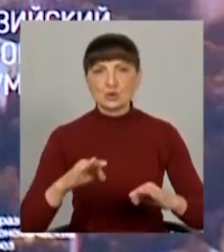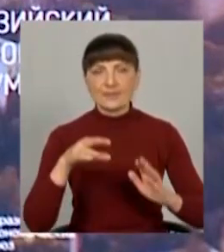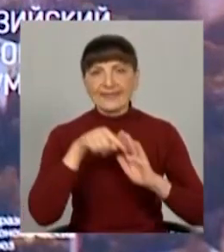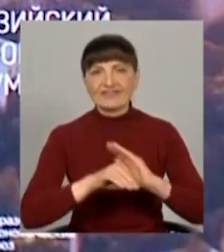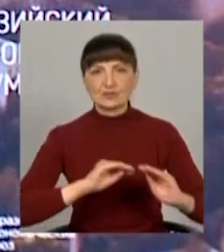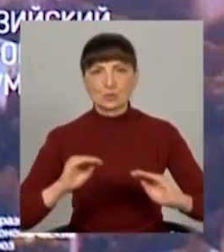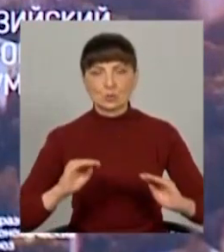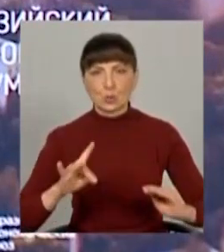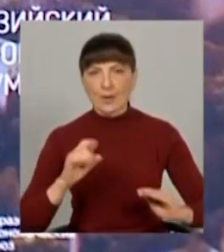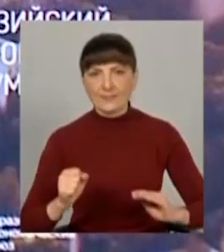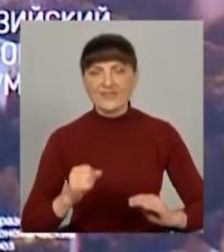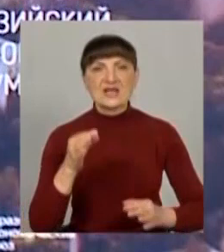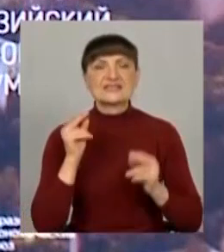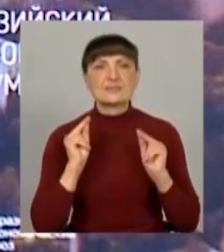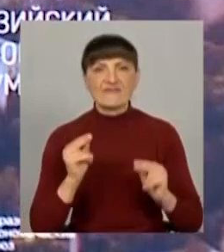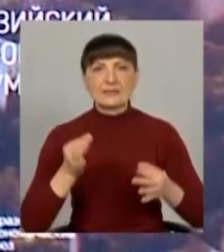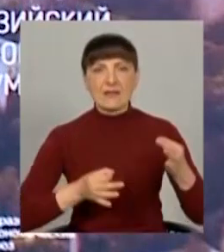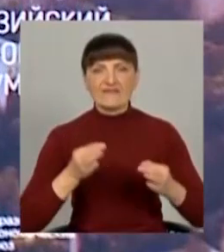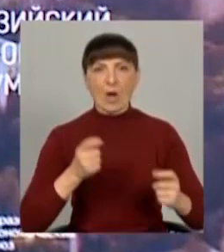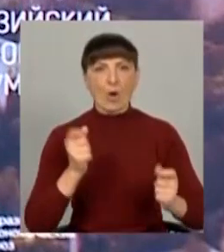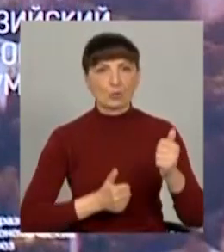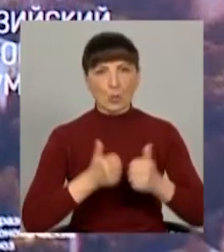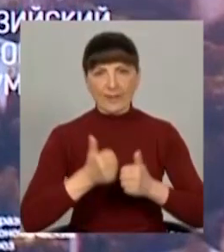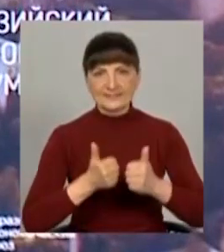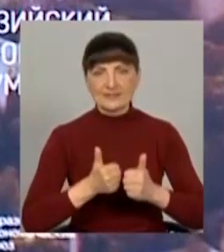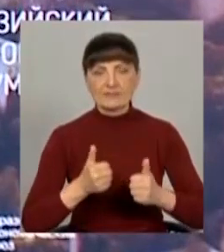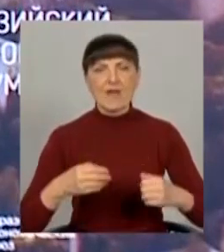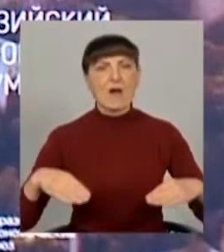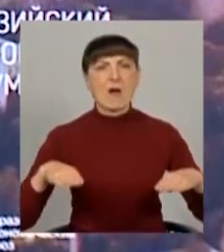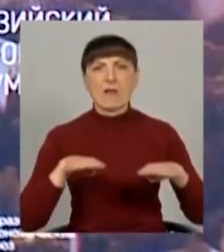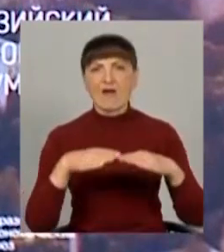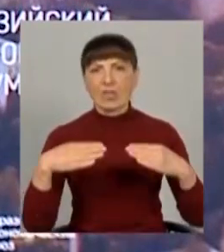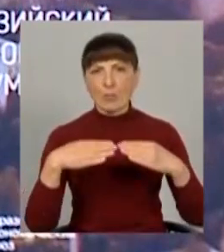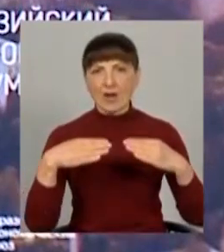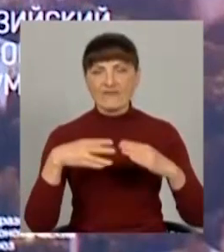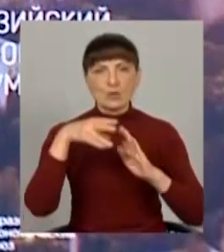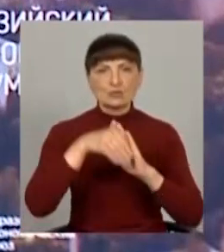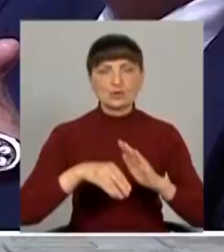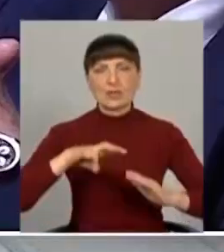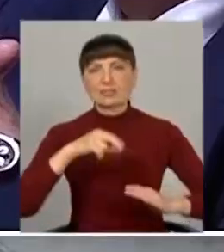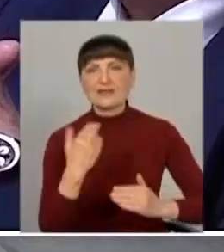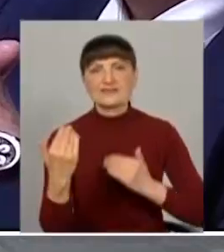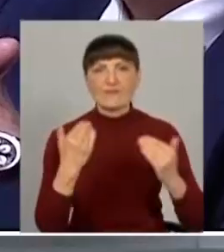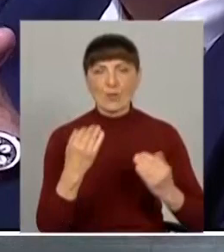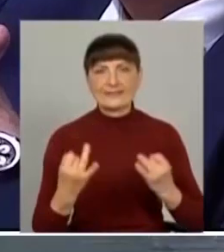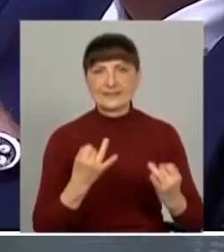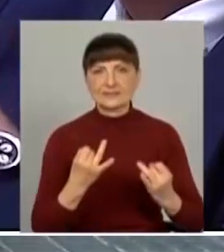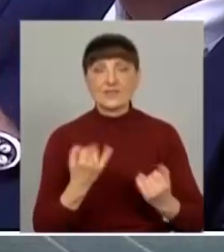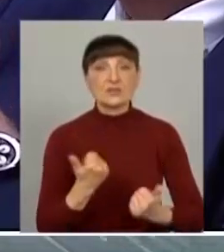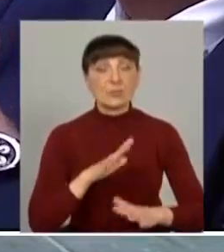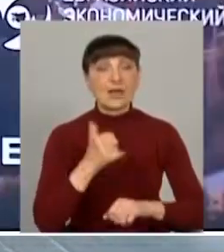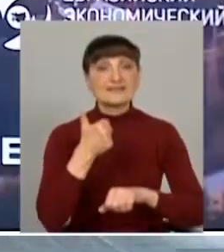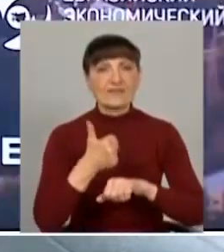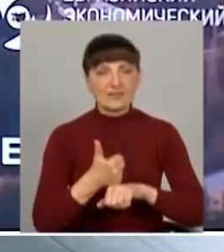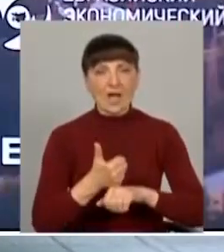инфраструктуре, справедливая конкуренция, равноправие и учет национальных интересов. Сегодня пройдет основная